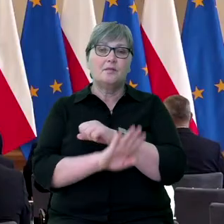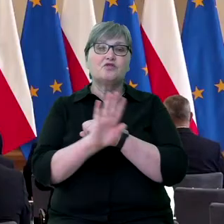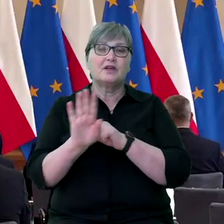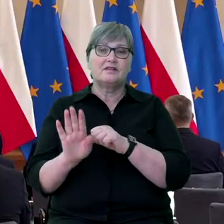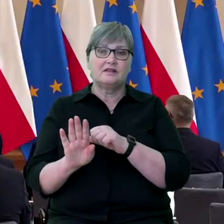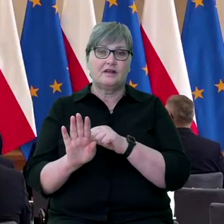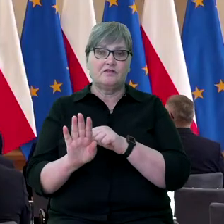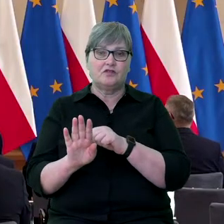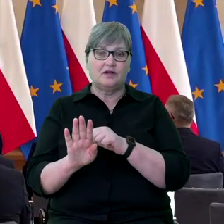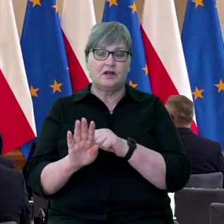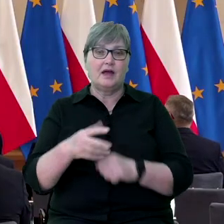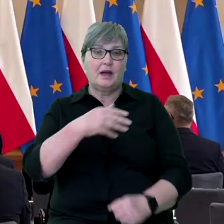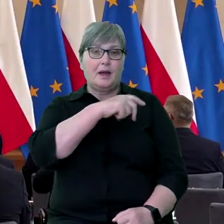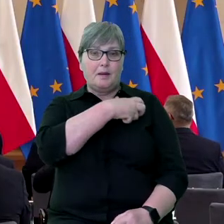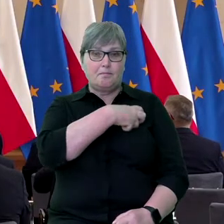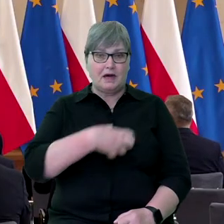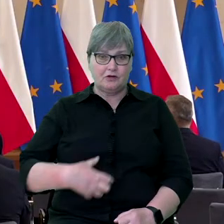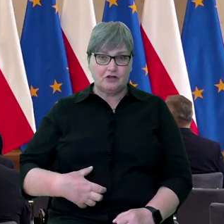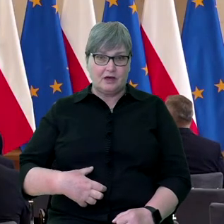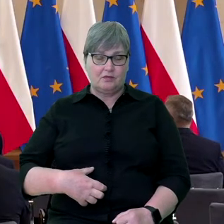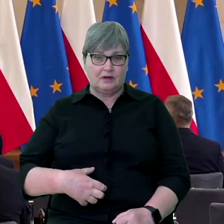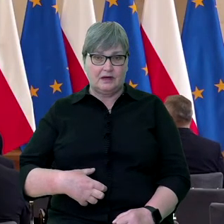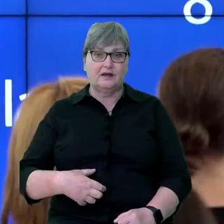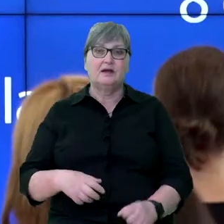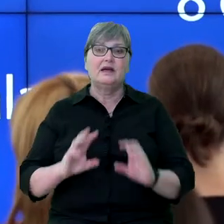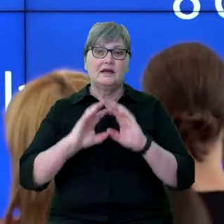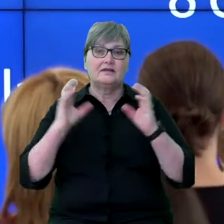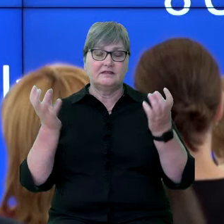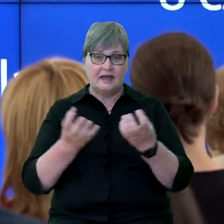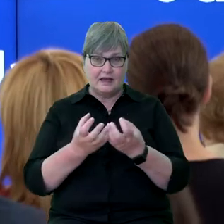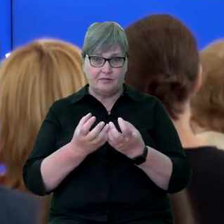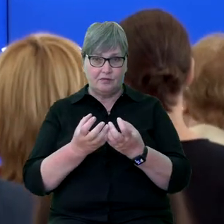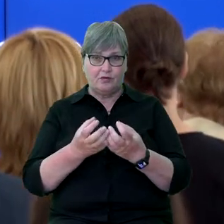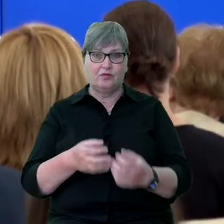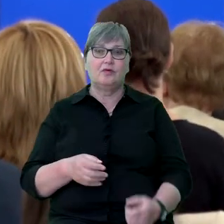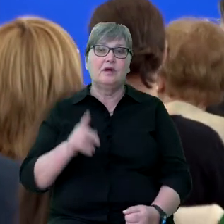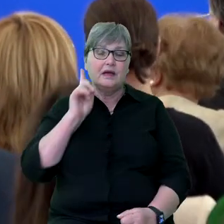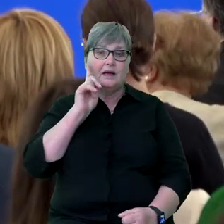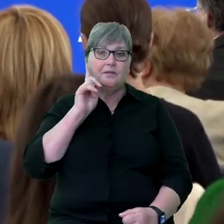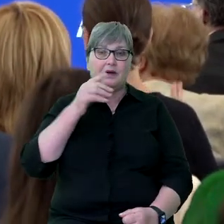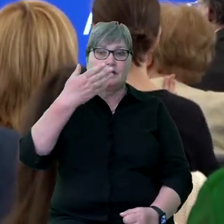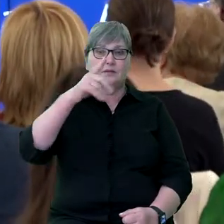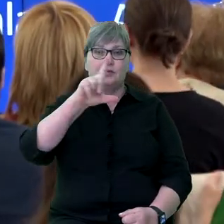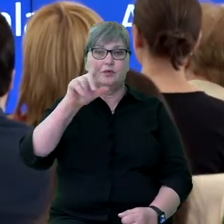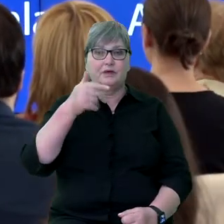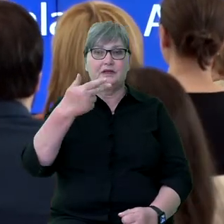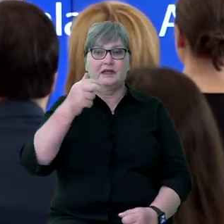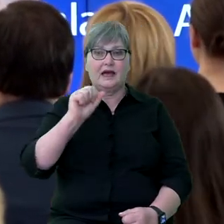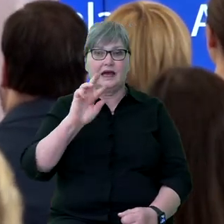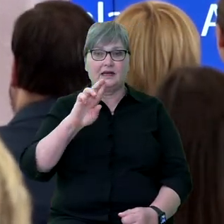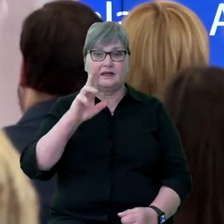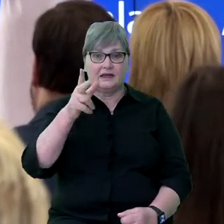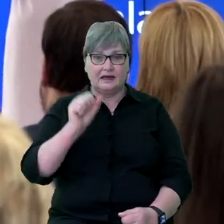Przedstawiciela marszałek Sejmu, zastępcę szefa Kancelarii Sejmu, pana Chrystiana Młynarka.